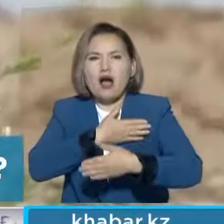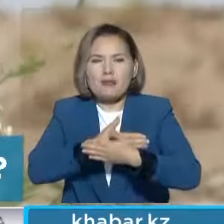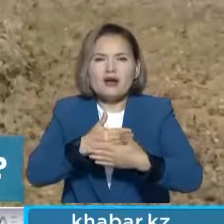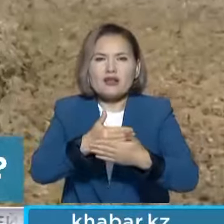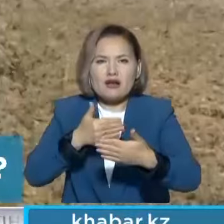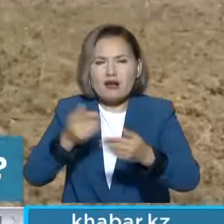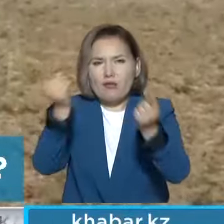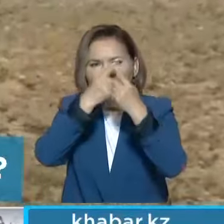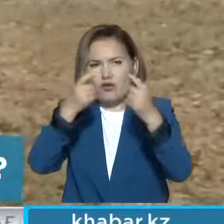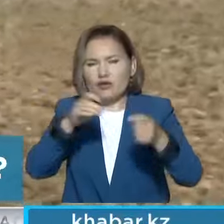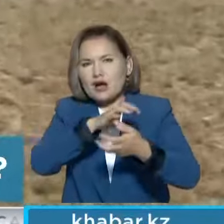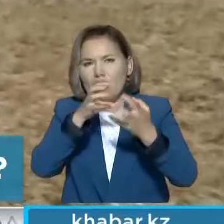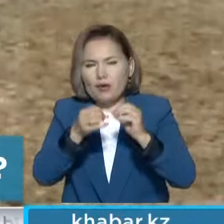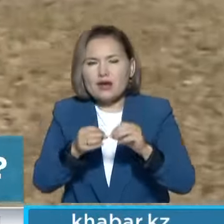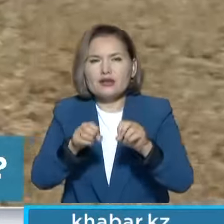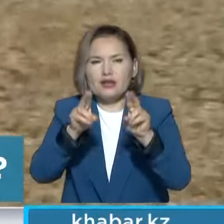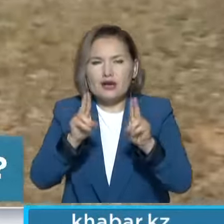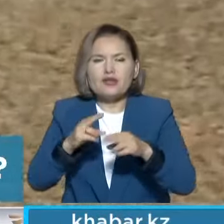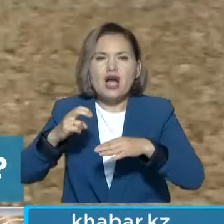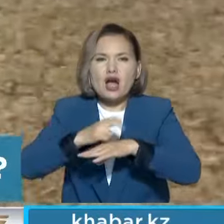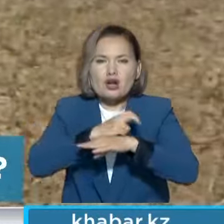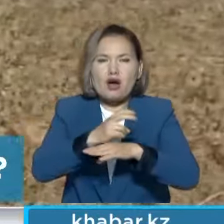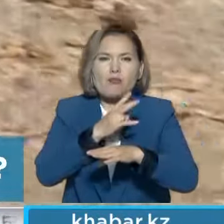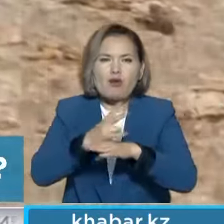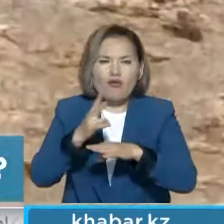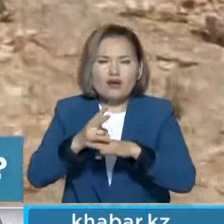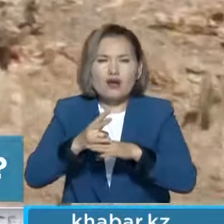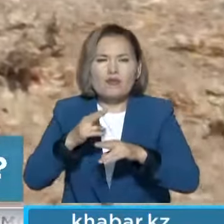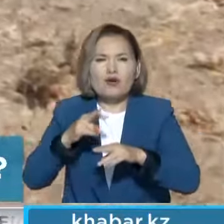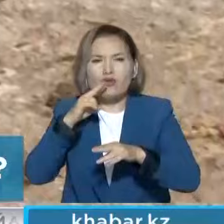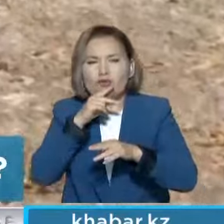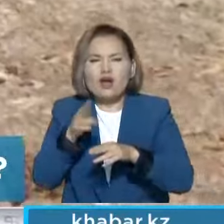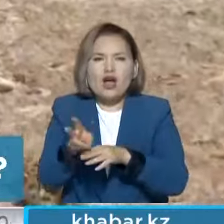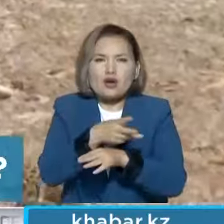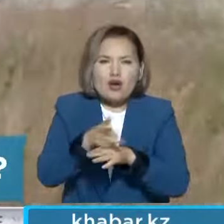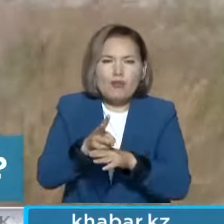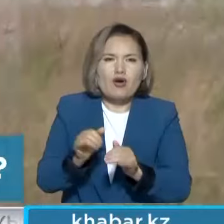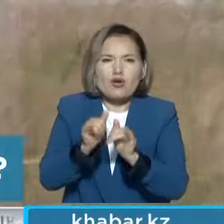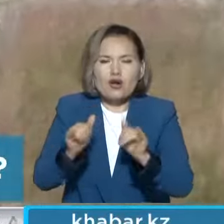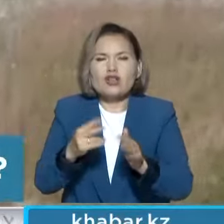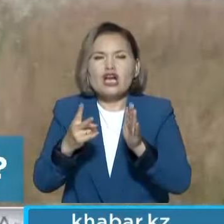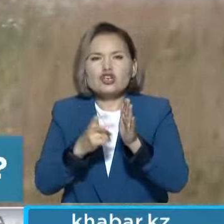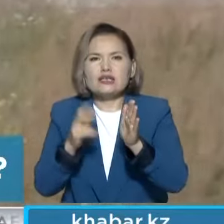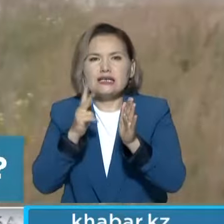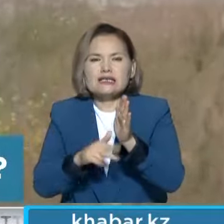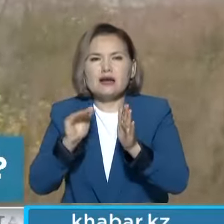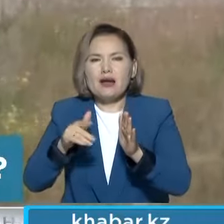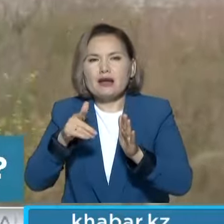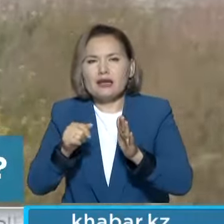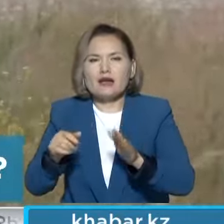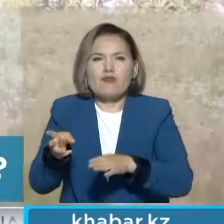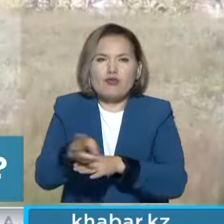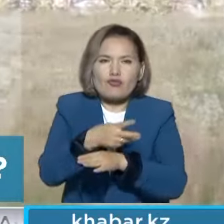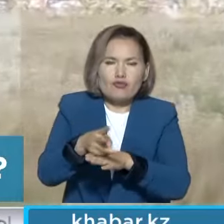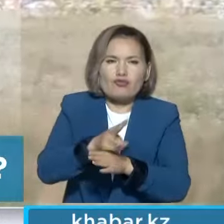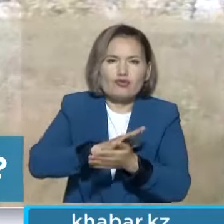алдын ала білдік дейді. Сол үшін жәндікті улау аумағы да айтарлықтай кеңейтілген. Бүгінге дейін 780 мың гектар аумақ